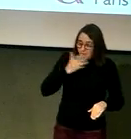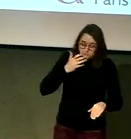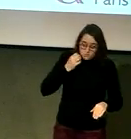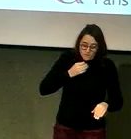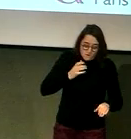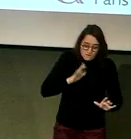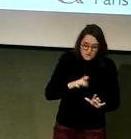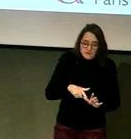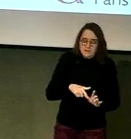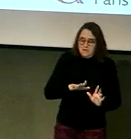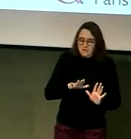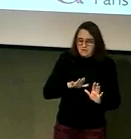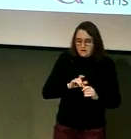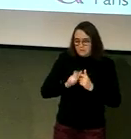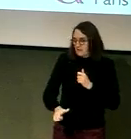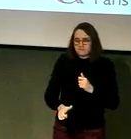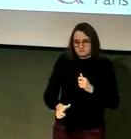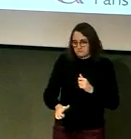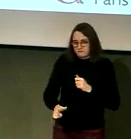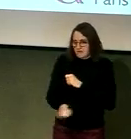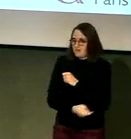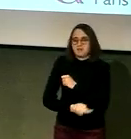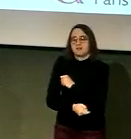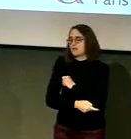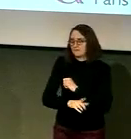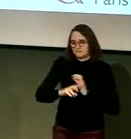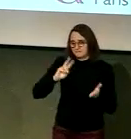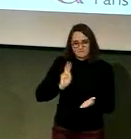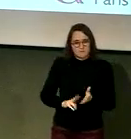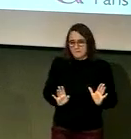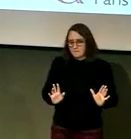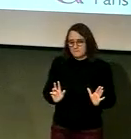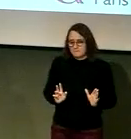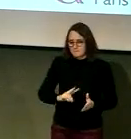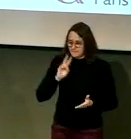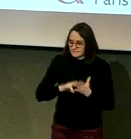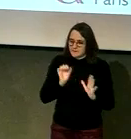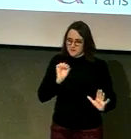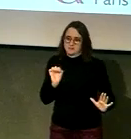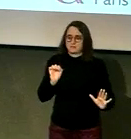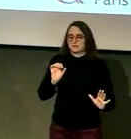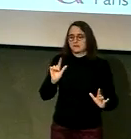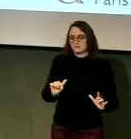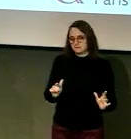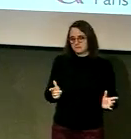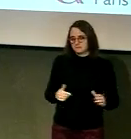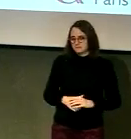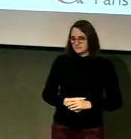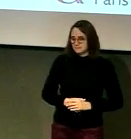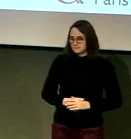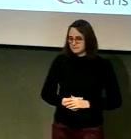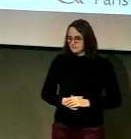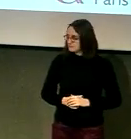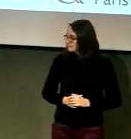calamiteuse, elles vont tomber dans le produit, si je peux dire, elles vont devenir vraiment dépendantes au produit.